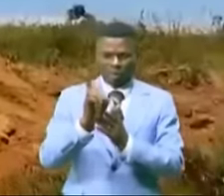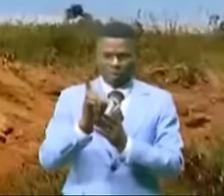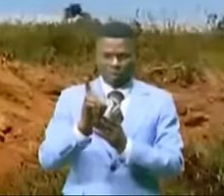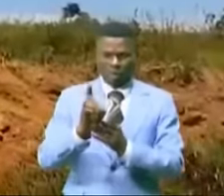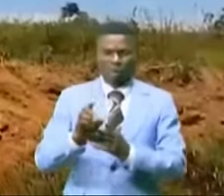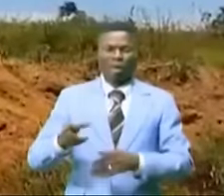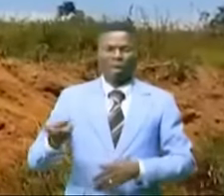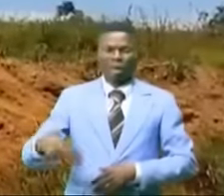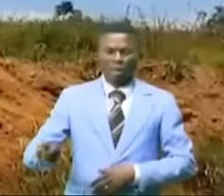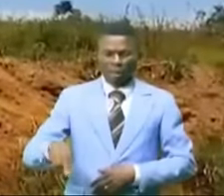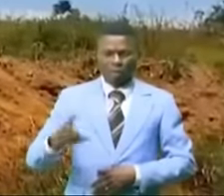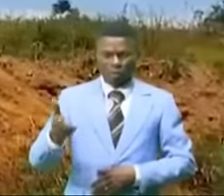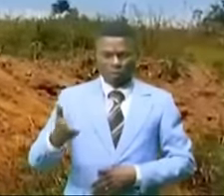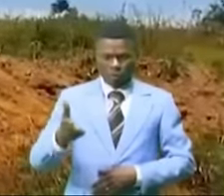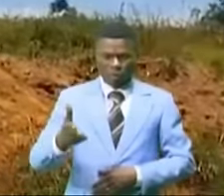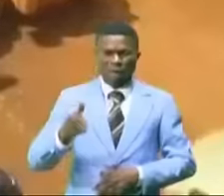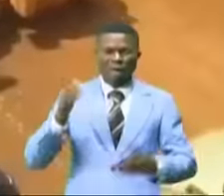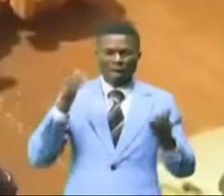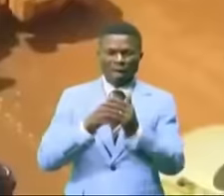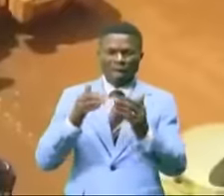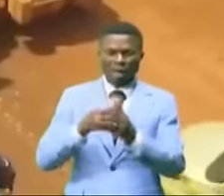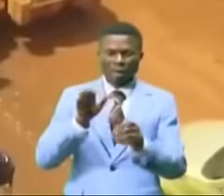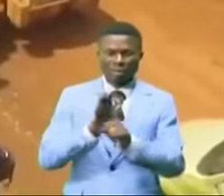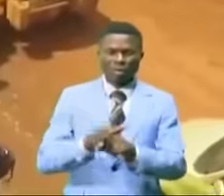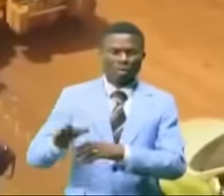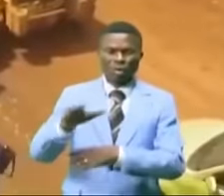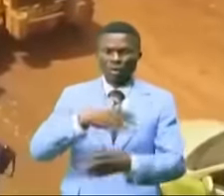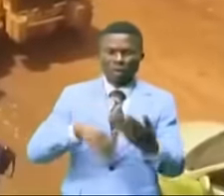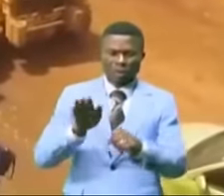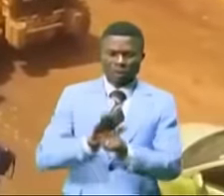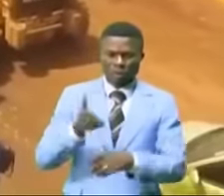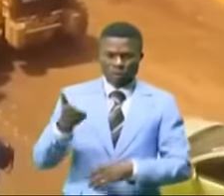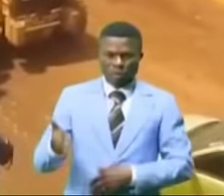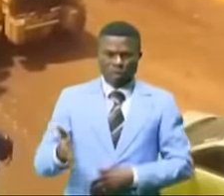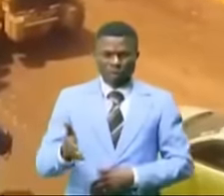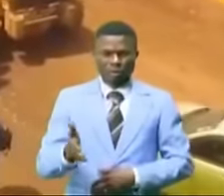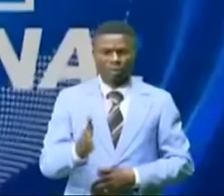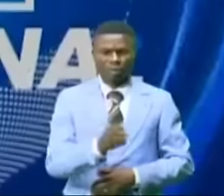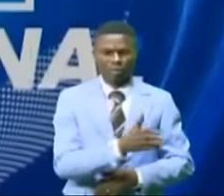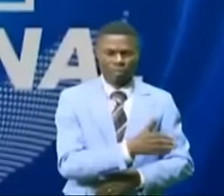de la région secouée par plusieurs années d'insécurité.